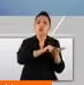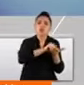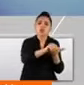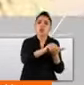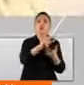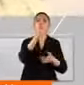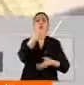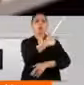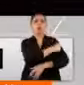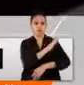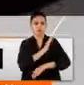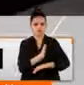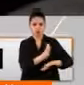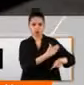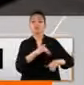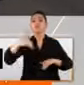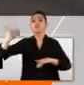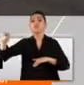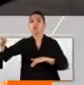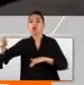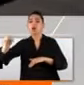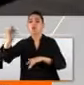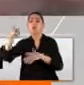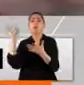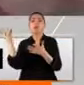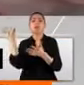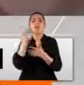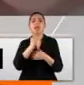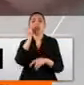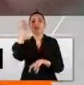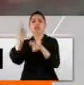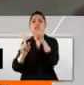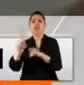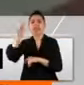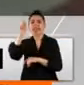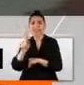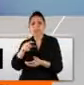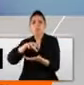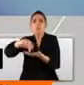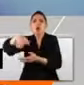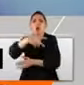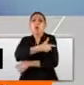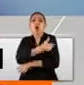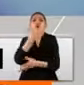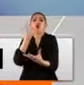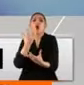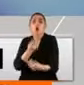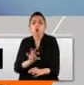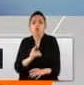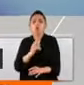aşılamış ülkeler varken, diğer tarafta milyarlarca insanın ilk doz aşıya dahi